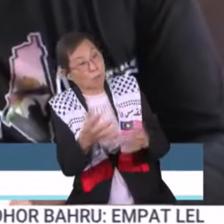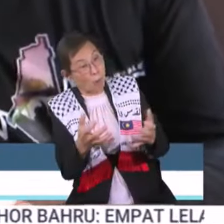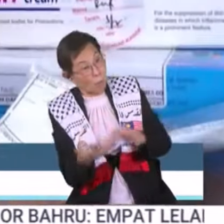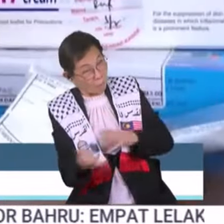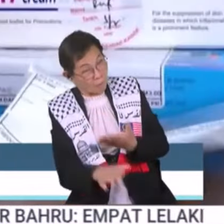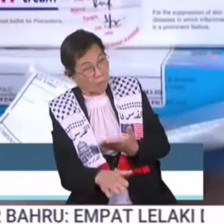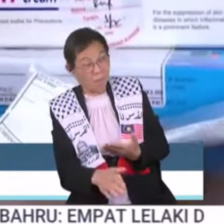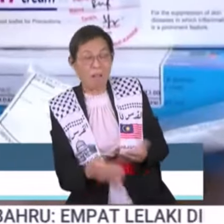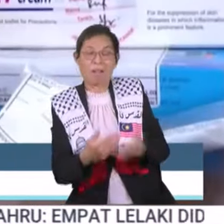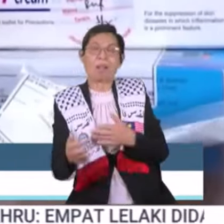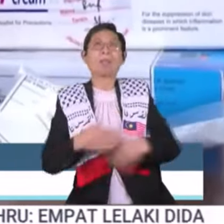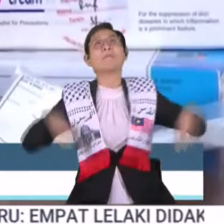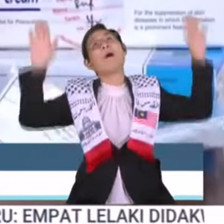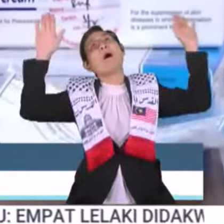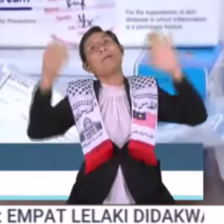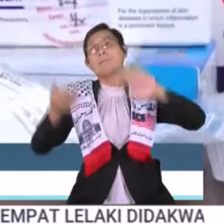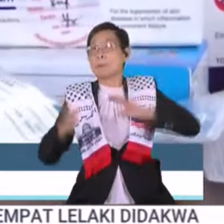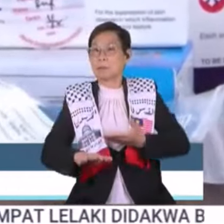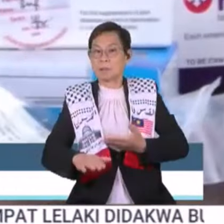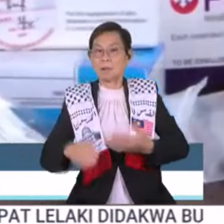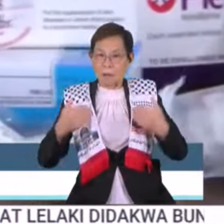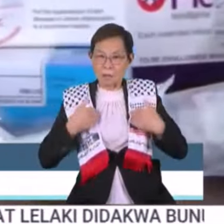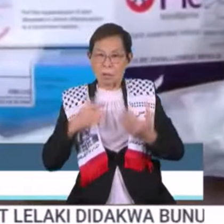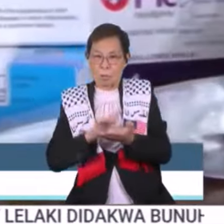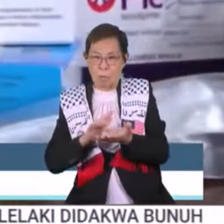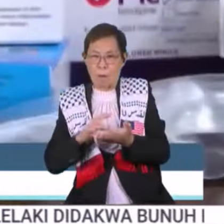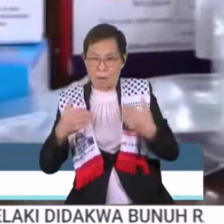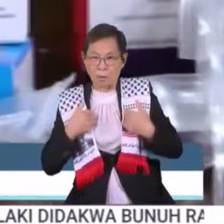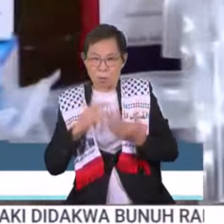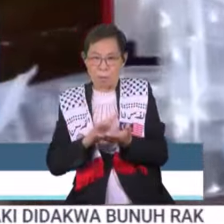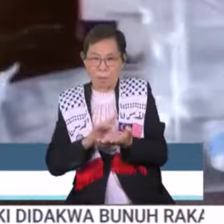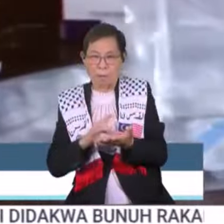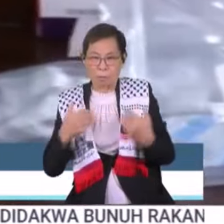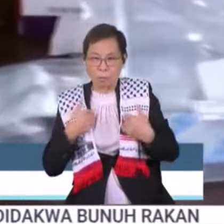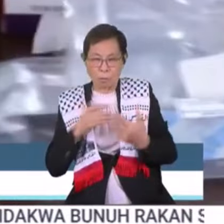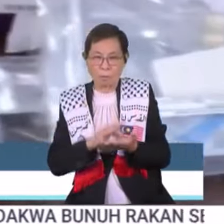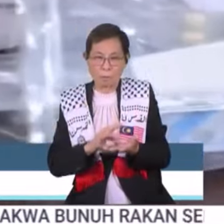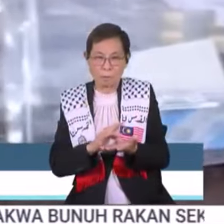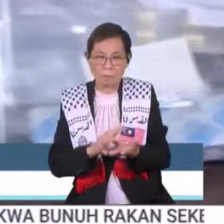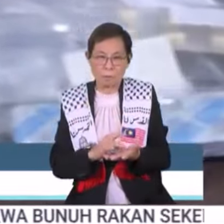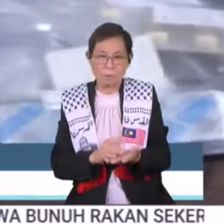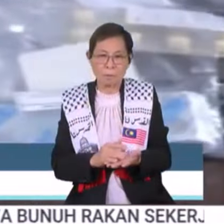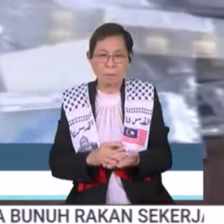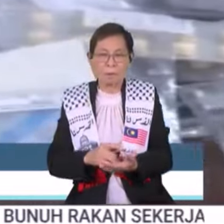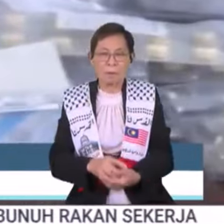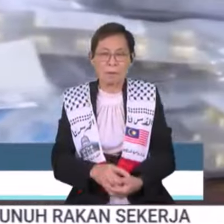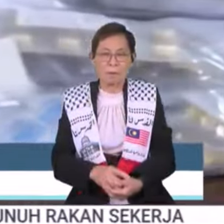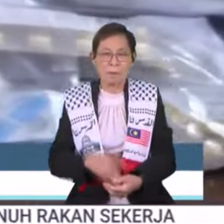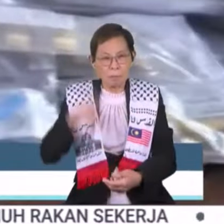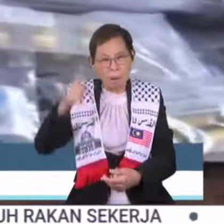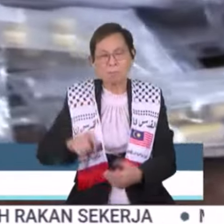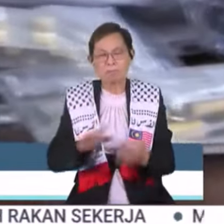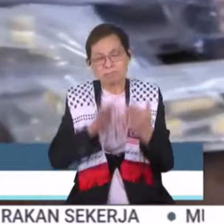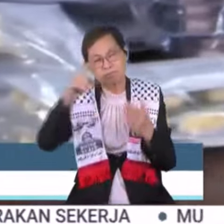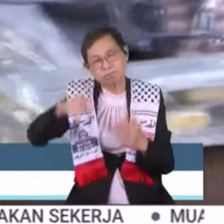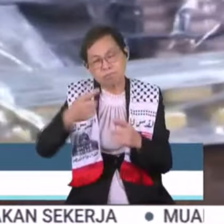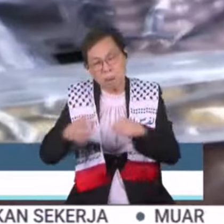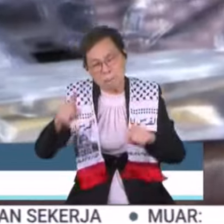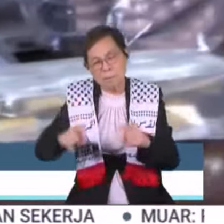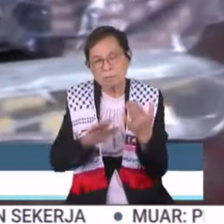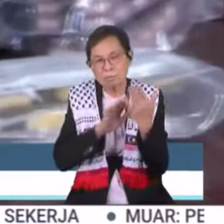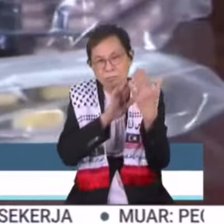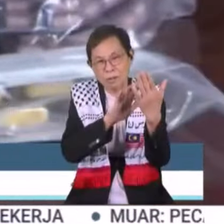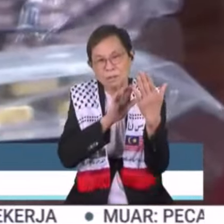macam ni saya. Dia ada ubat. Kesu ni ada ubat dia. Kan, you kena, tapi you kena tempuh lah. You kena